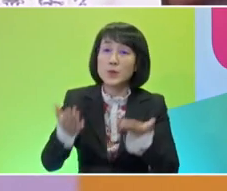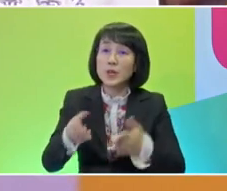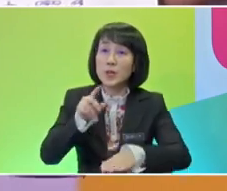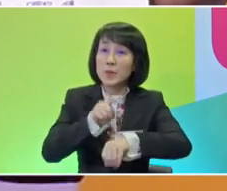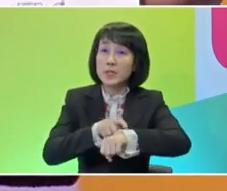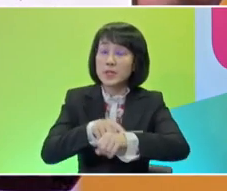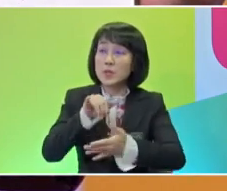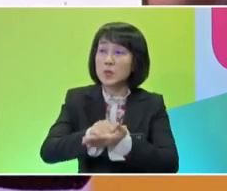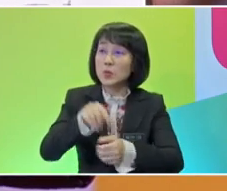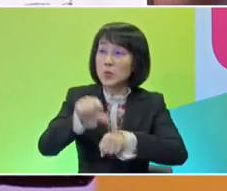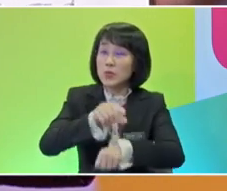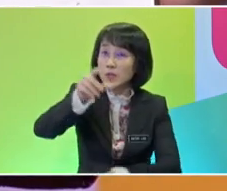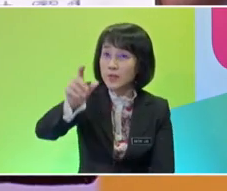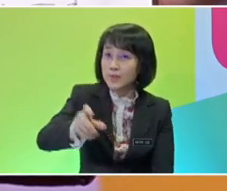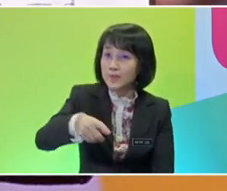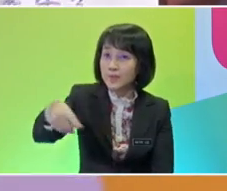benar-benar